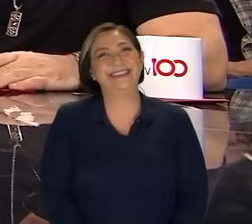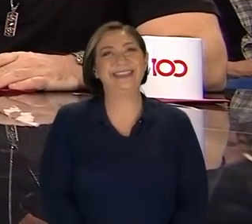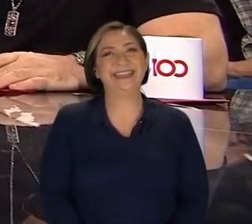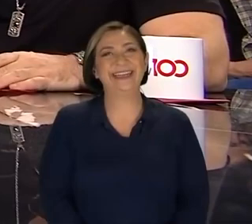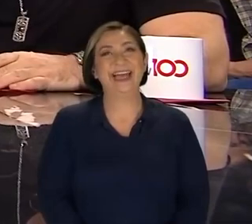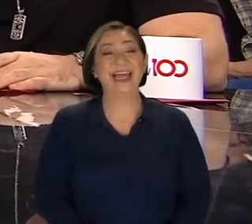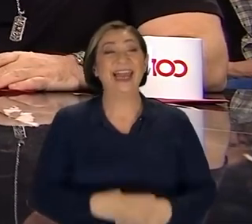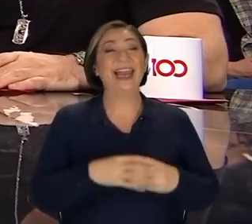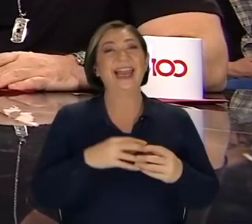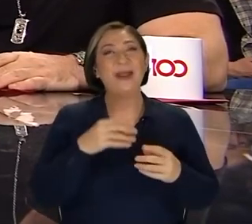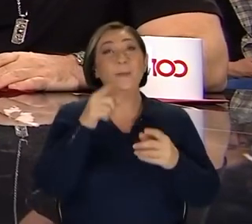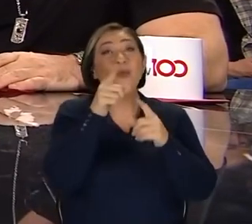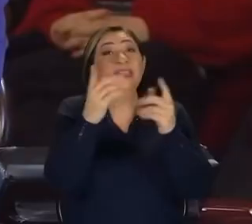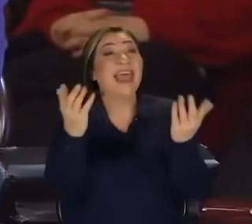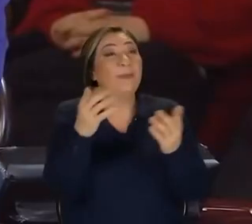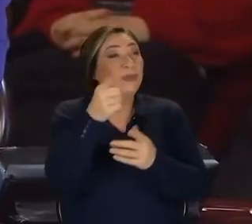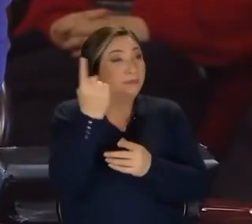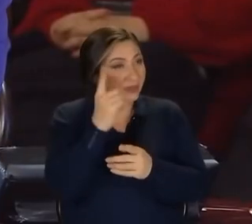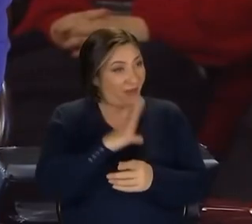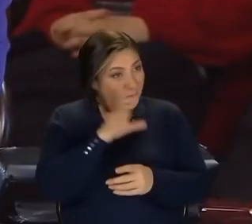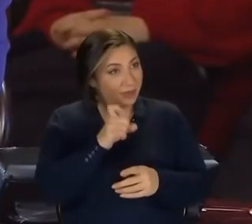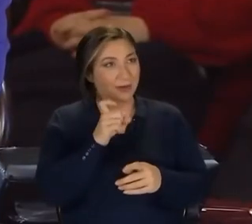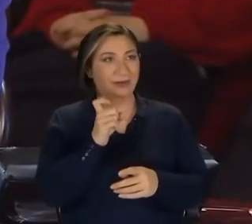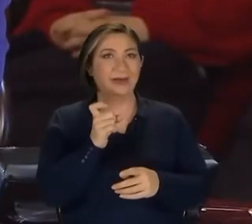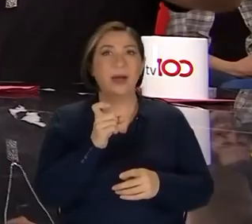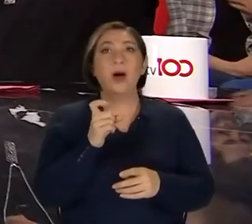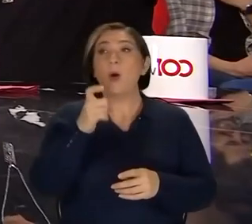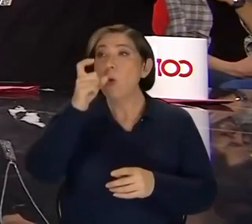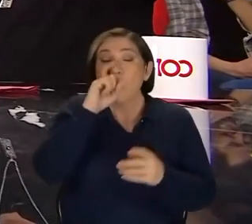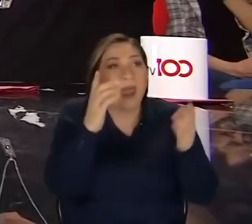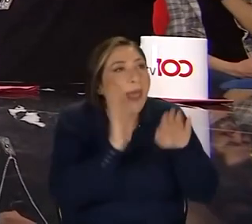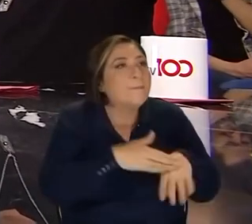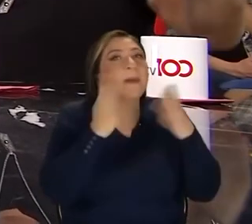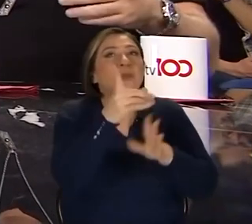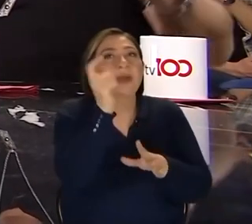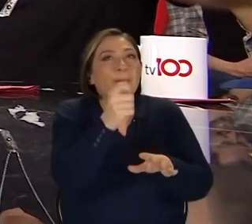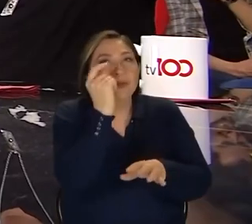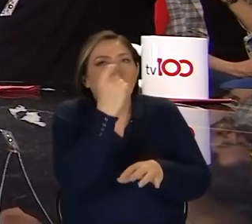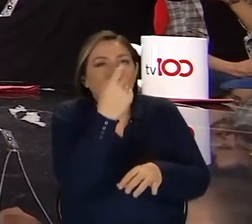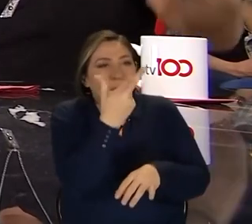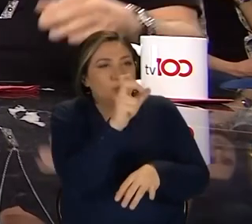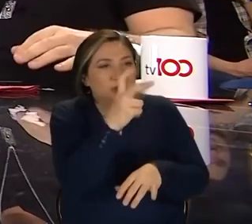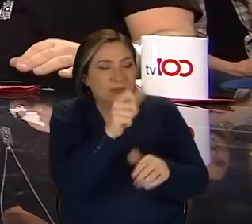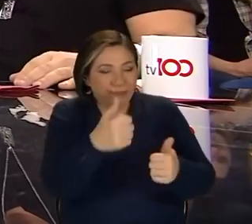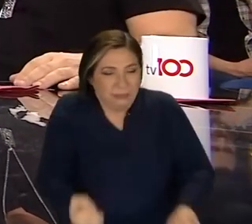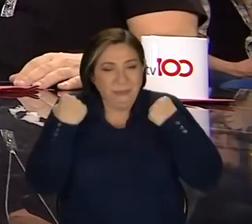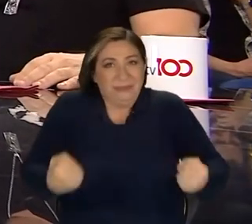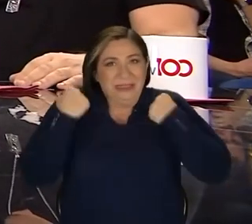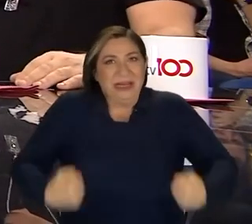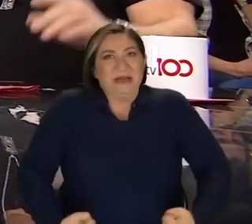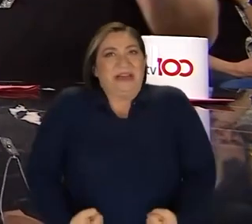Başka birinin libidosuydu. Ya bu ne? Bunda bir şey var mı hocam? Ya Okan yapma Allah aşkına. Bunu yapmak çok kolay. 3 ayda yaparım ben bunu.